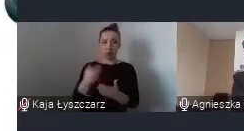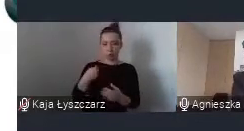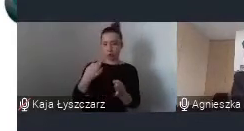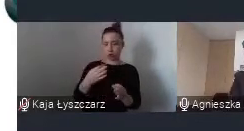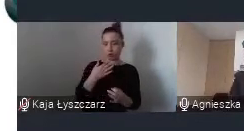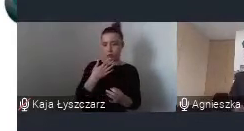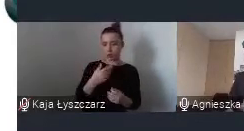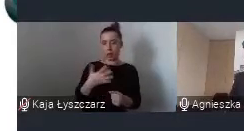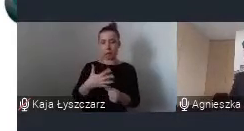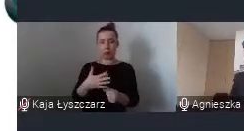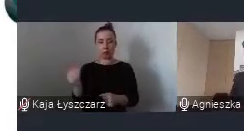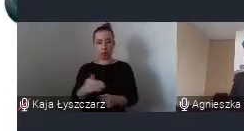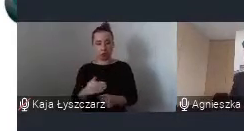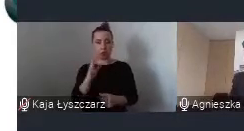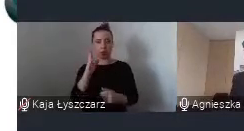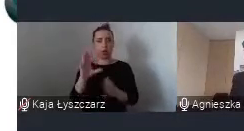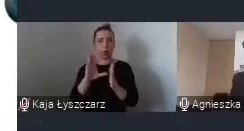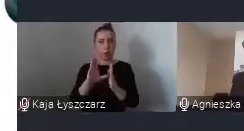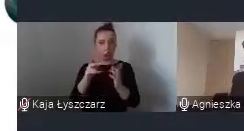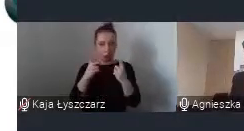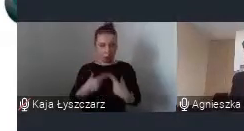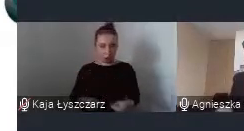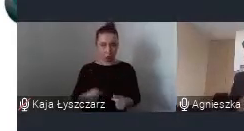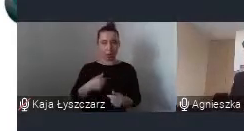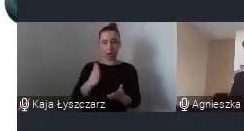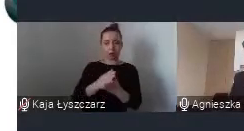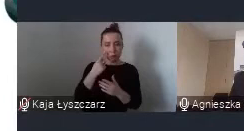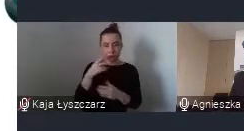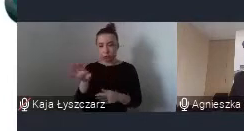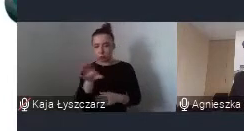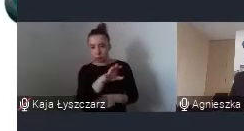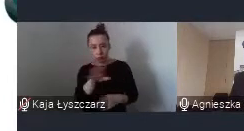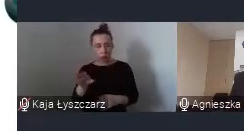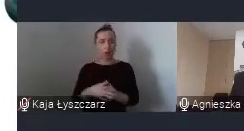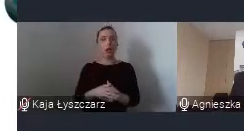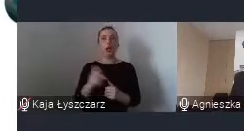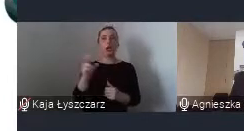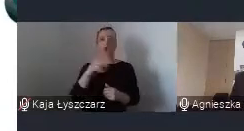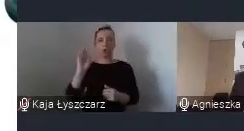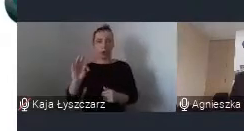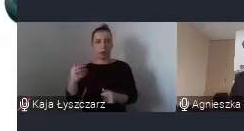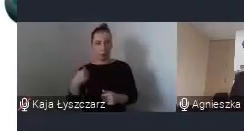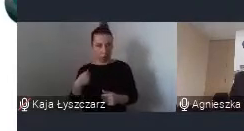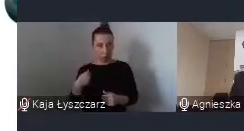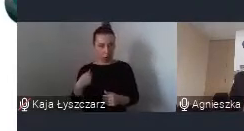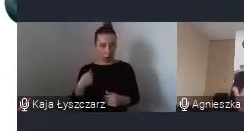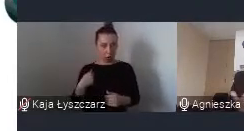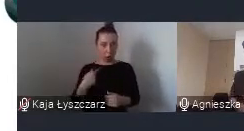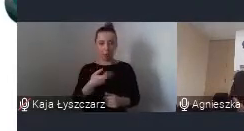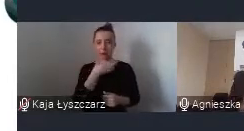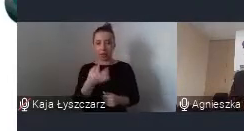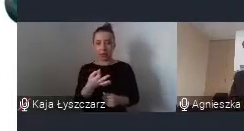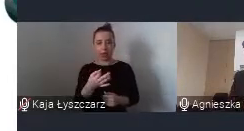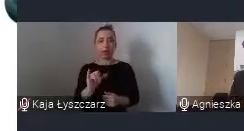wypowiedzi mojej koleżanki przed chwilą. Ja też podpatrywałam pytania na czacie i widziałam, że pojawiło się pytanie, w jaki sposób, na